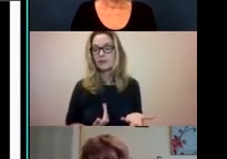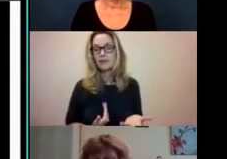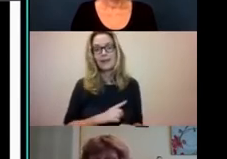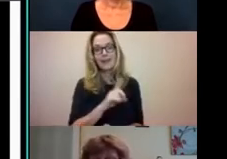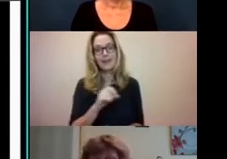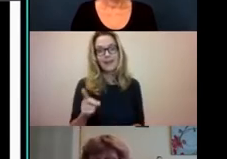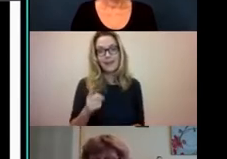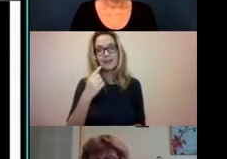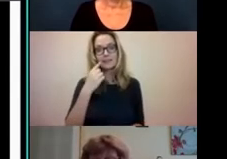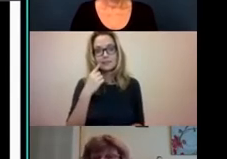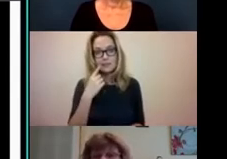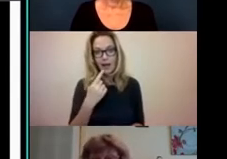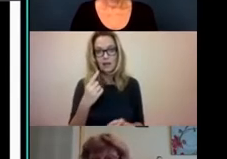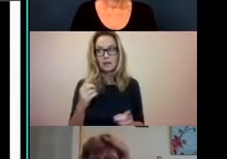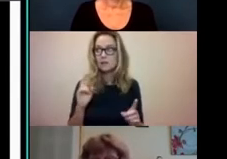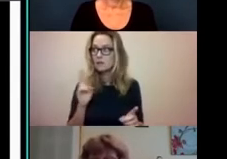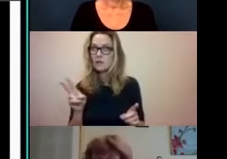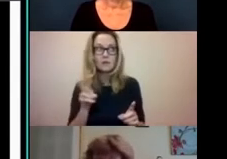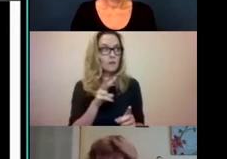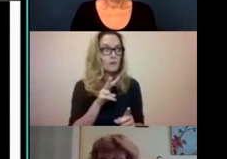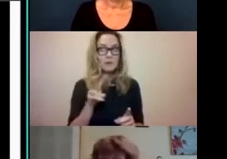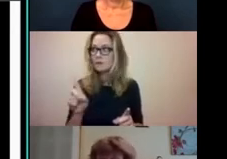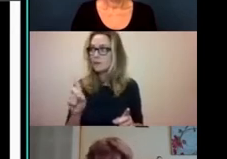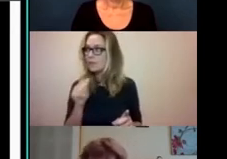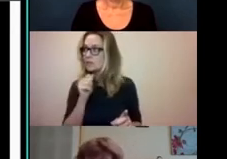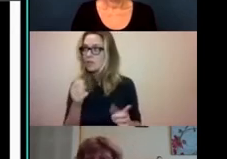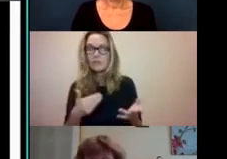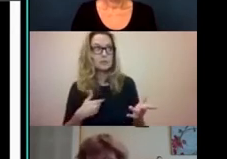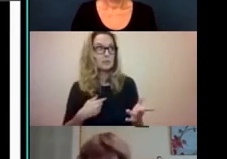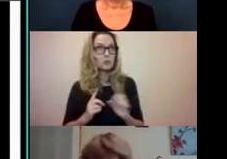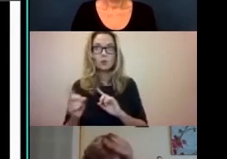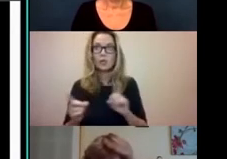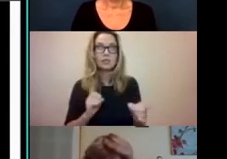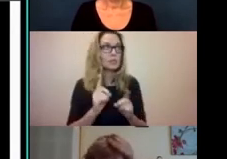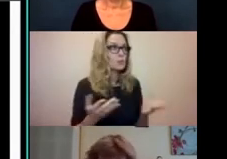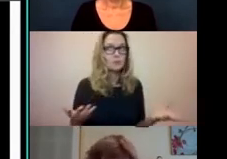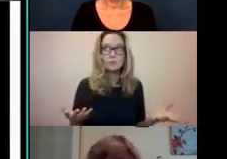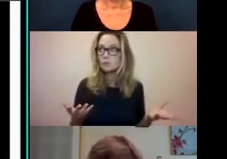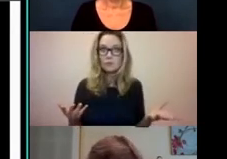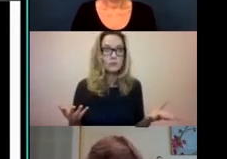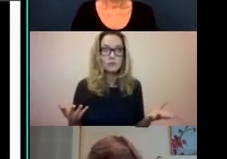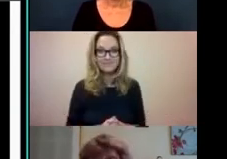dag sta je op sterk. Heb ik iets gemist? Moet ik nog ergens heen? Wat dan ook.